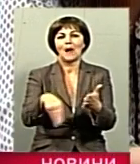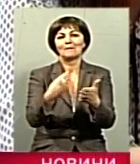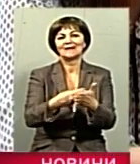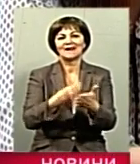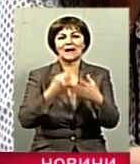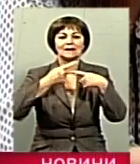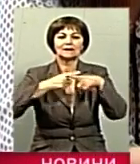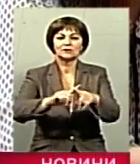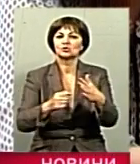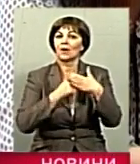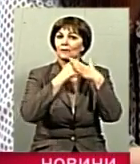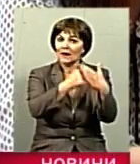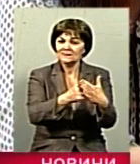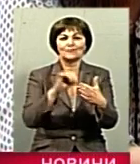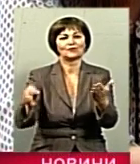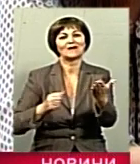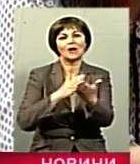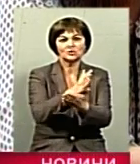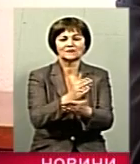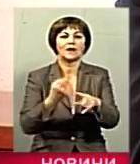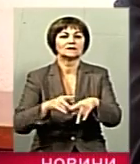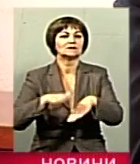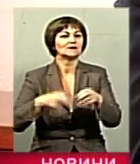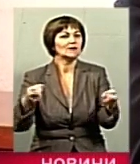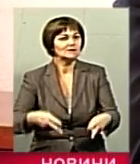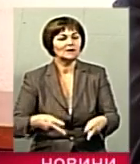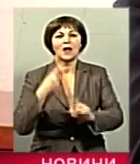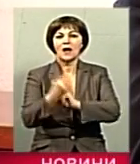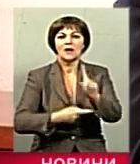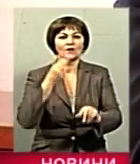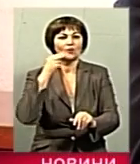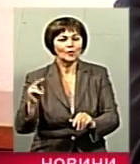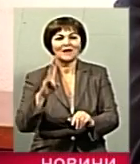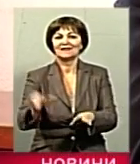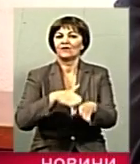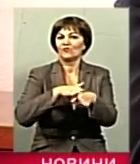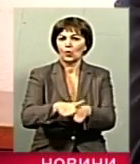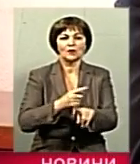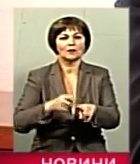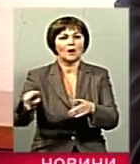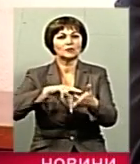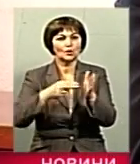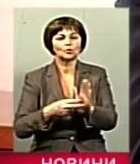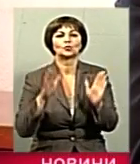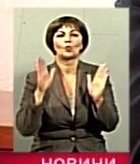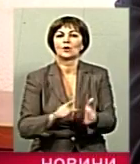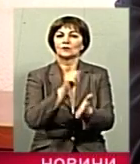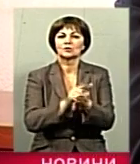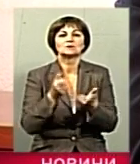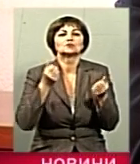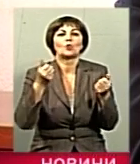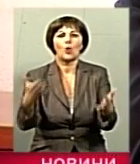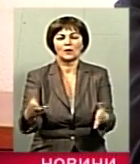база і відповідні, знову ж, якісно підготовлені фахівці. По реформі не виконання ліжкодня повинно йти, а повинно йти, скільки